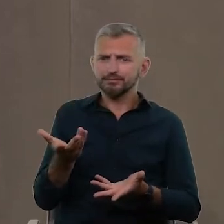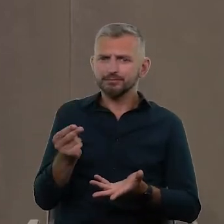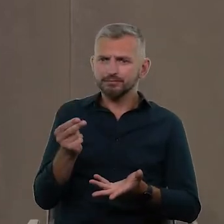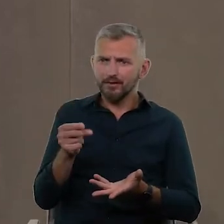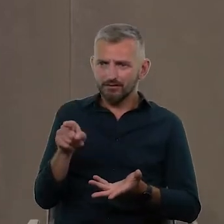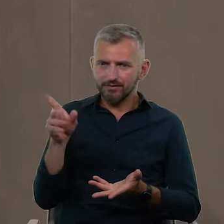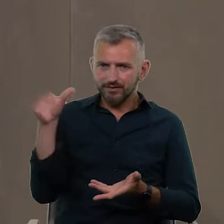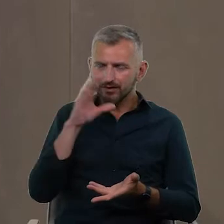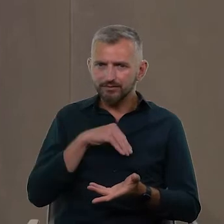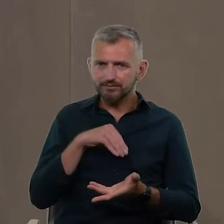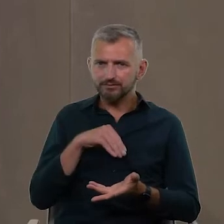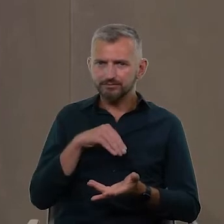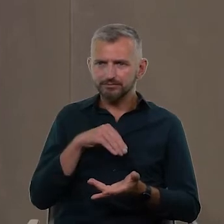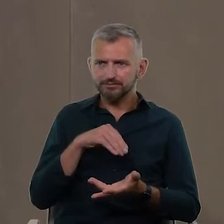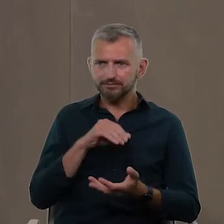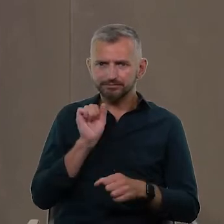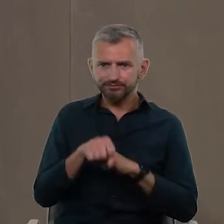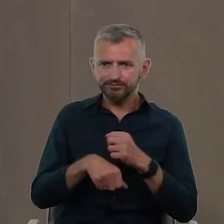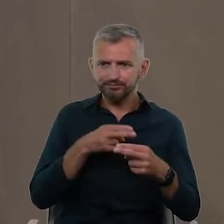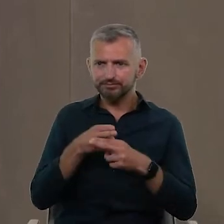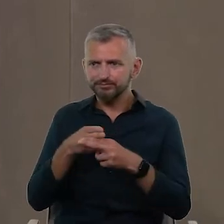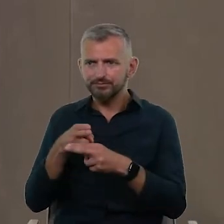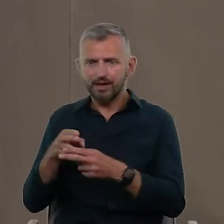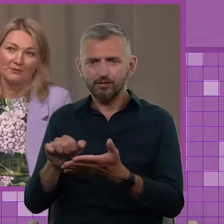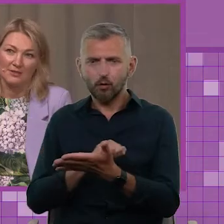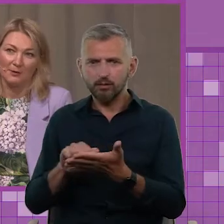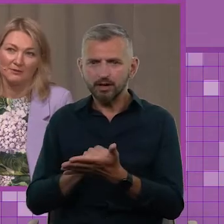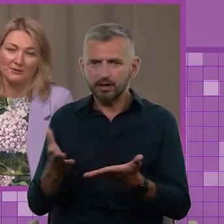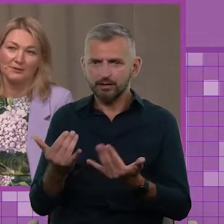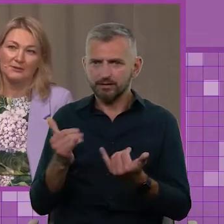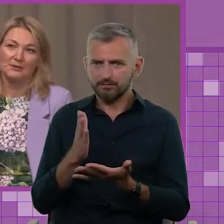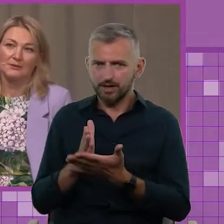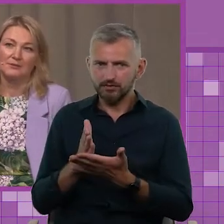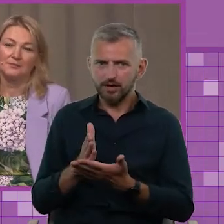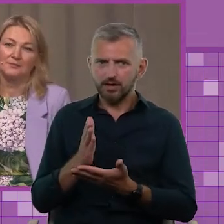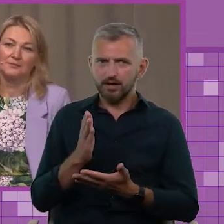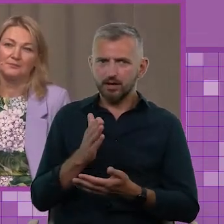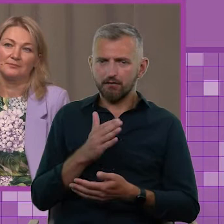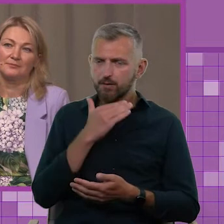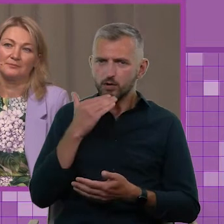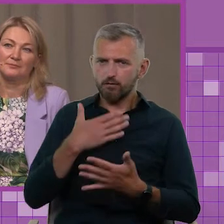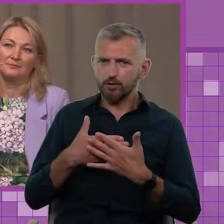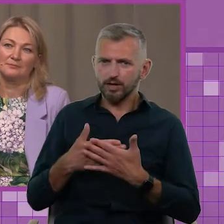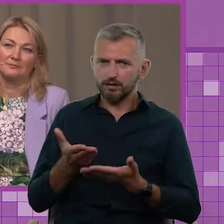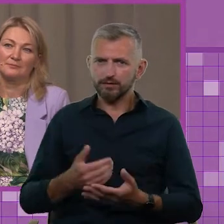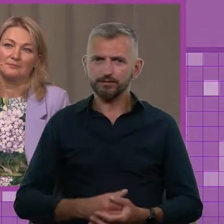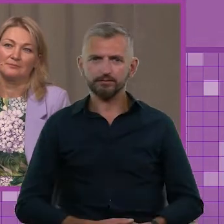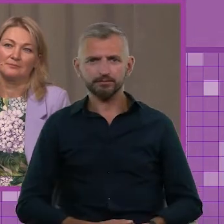справилися з тими перепонами документальними, які наразі ми бачимо? Є у багатьох дуже волонтерів насправді.